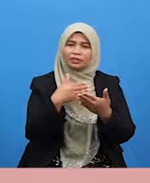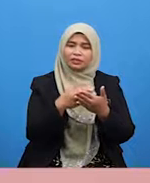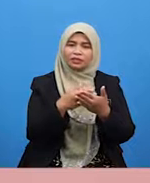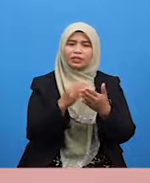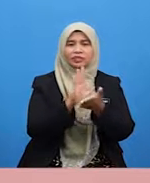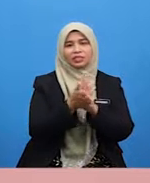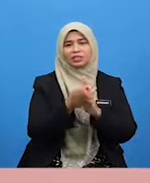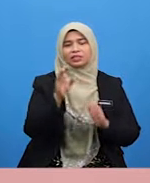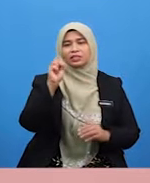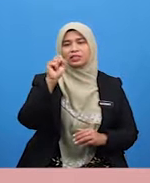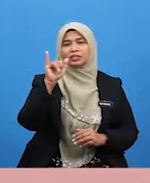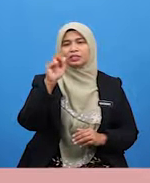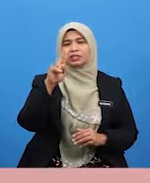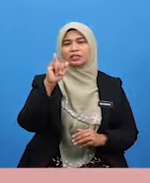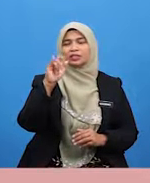Allah SWT.